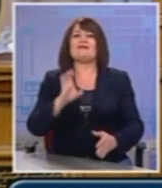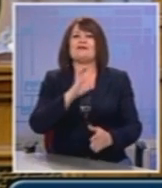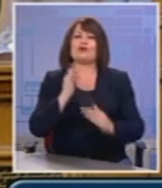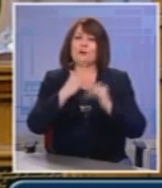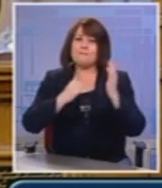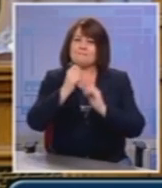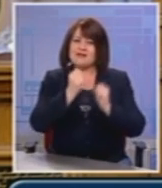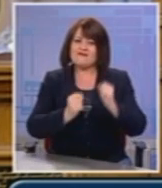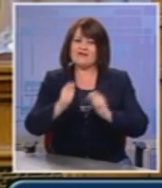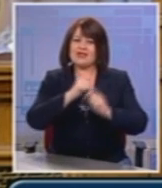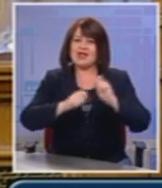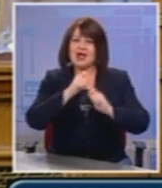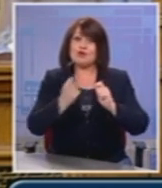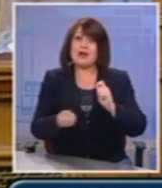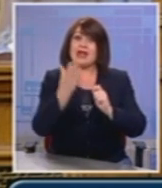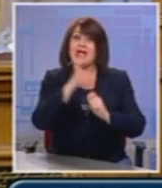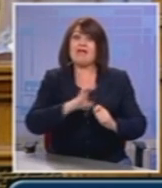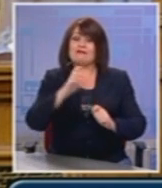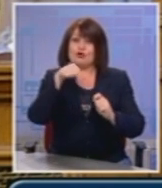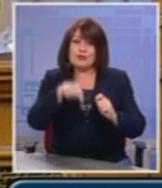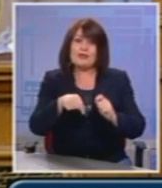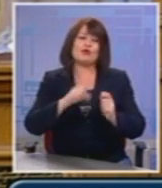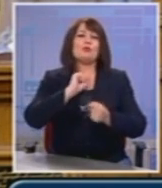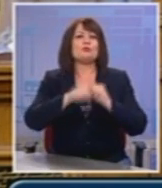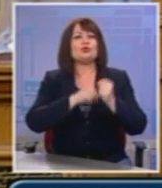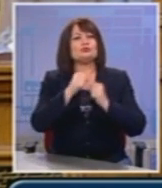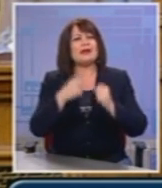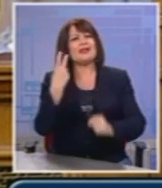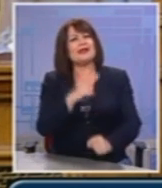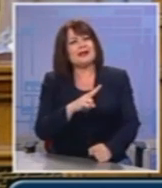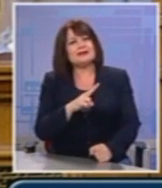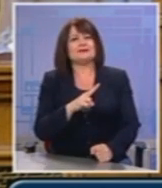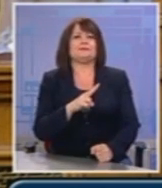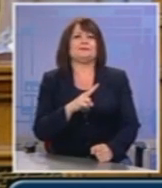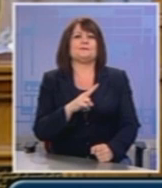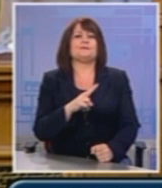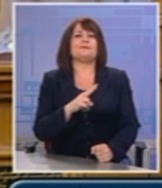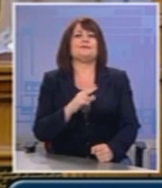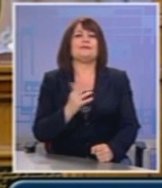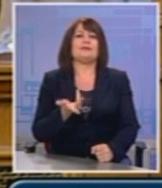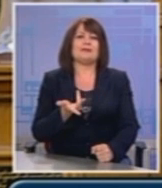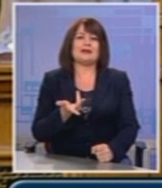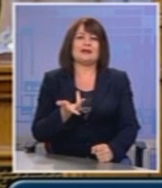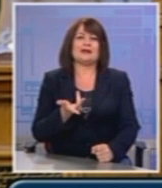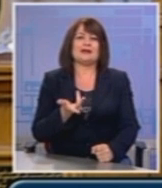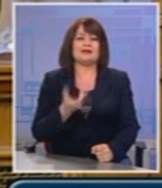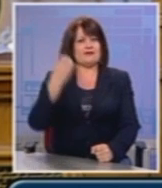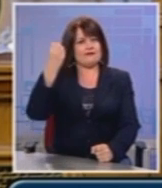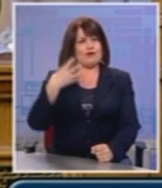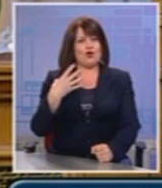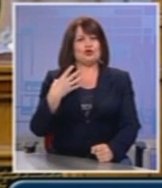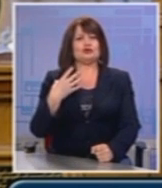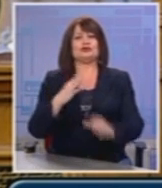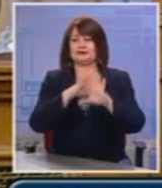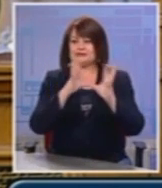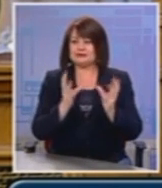δομείται εδώ είναι η ευρώπη και είναι η προσπάθεια σας που βρίσκεται σστο φως σε